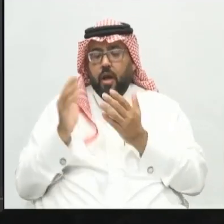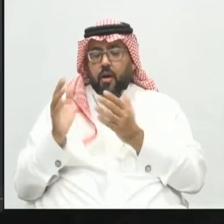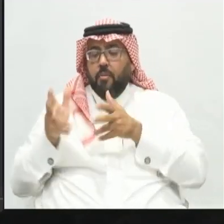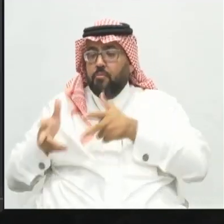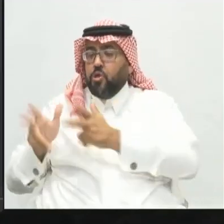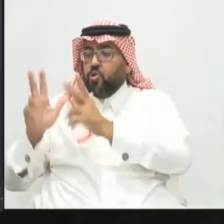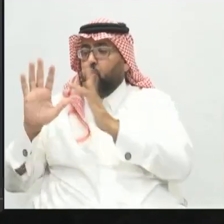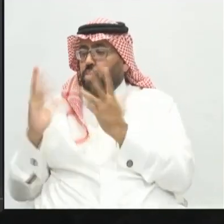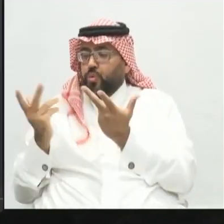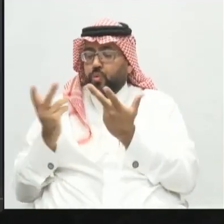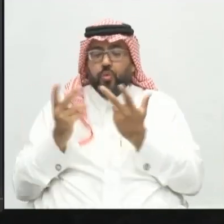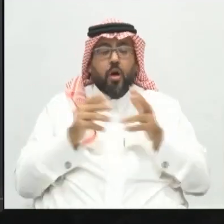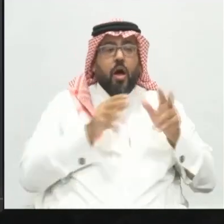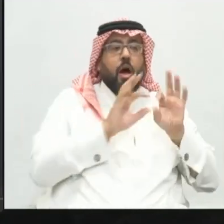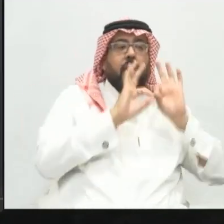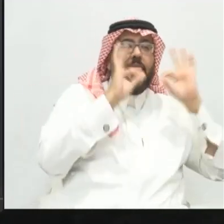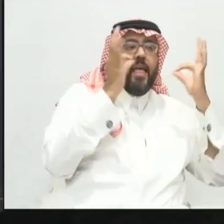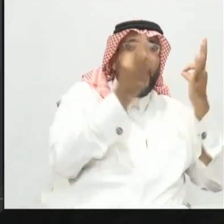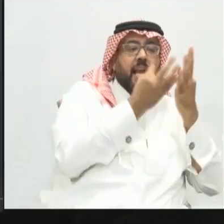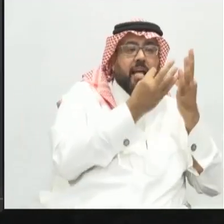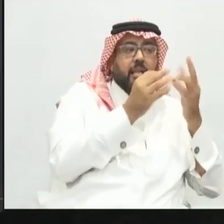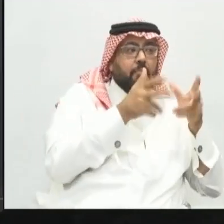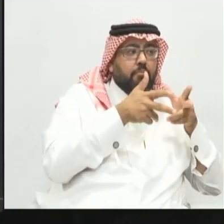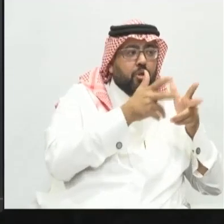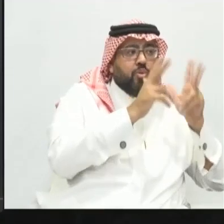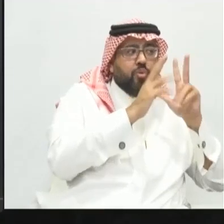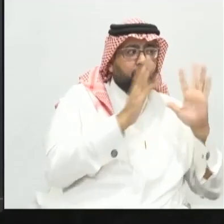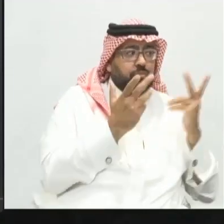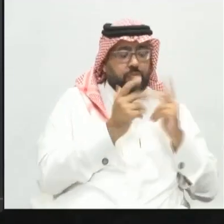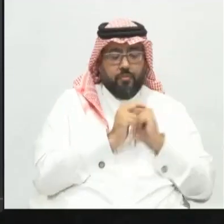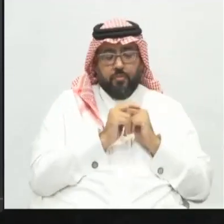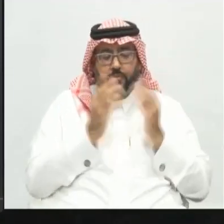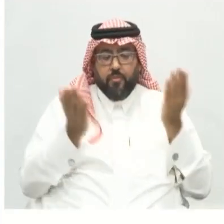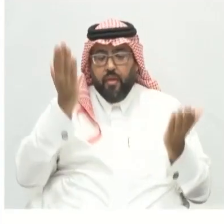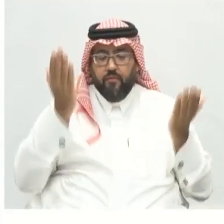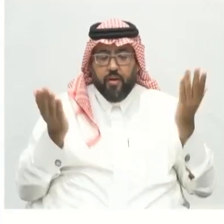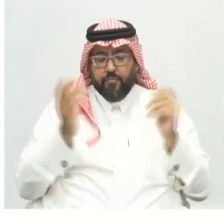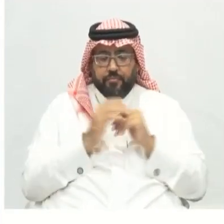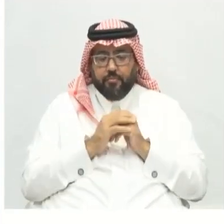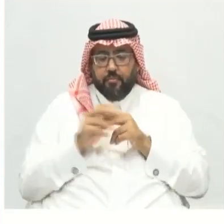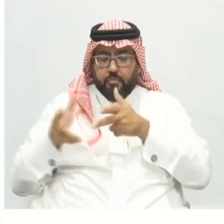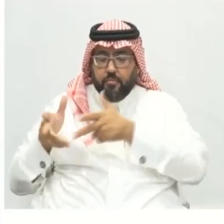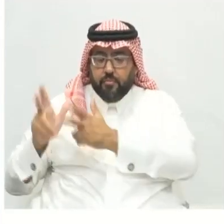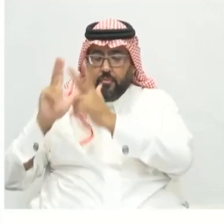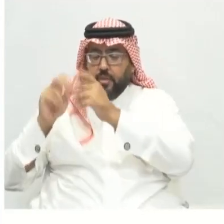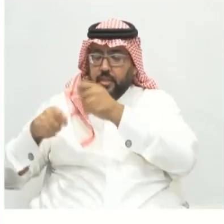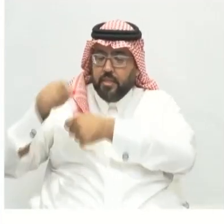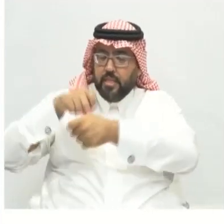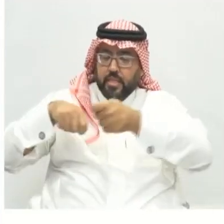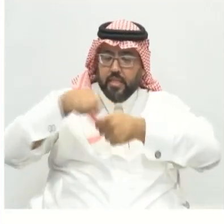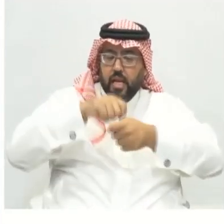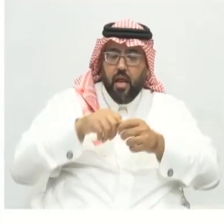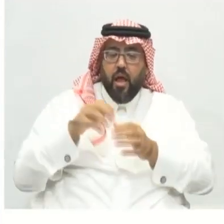اداره المشاريع سنتعرف الان على المشروع المشروع هو سلسله من